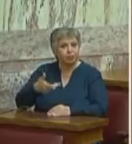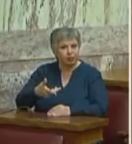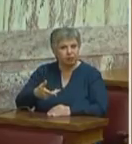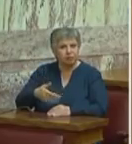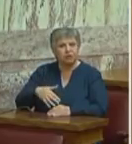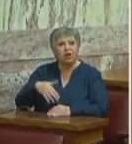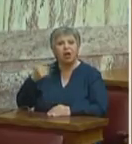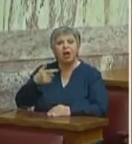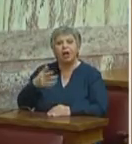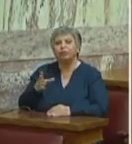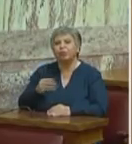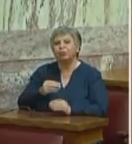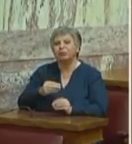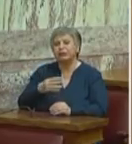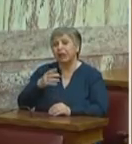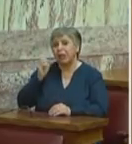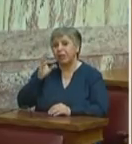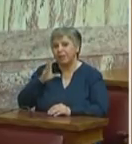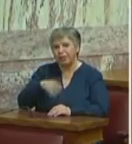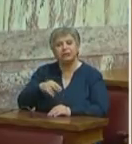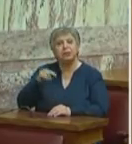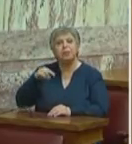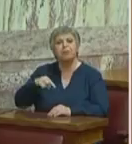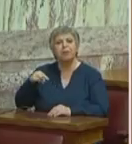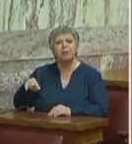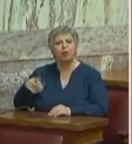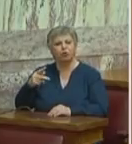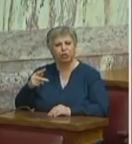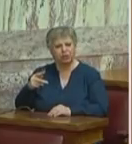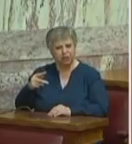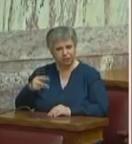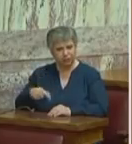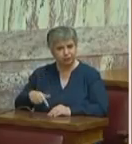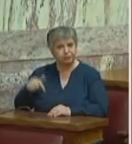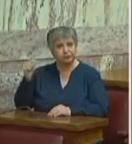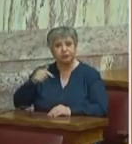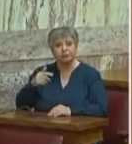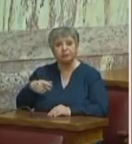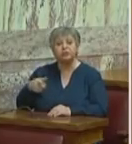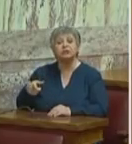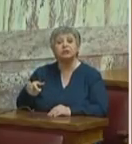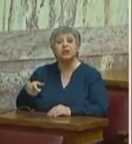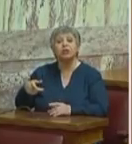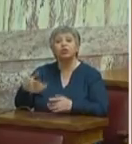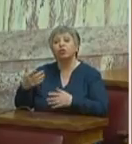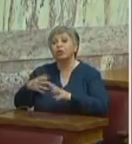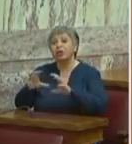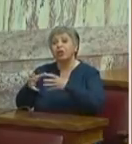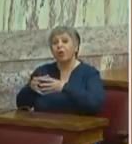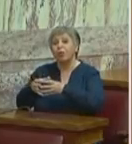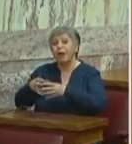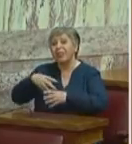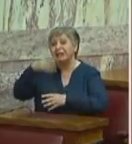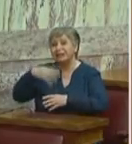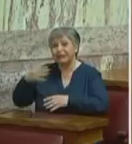Παπακοσταντίνου, που θυμίζω ότι δεν είχε συντάξει η κοινοβουλευτική πλειοψηφία ΣΥΡΙΖΑ-ΑΝΕΛ,